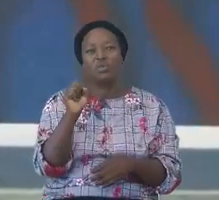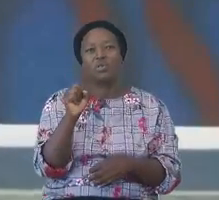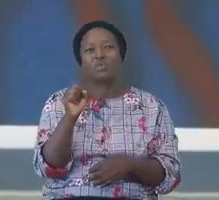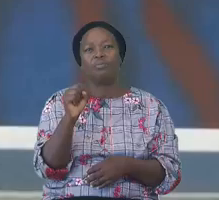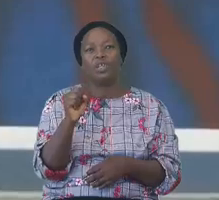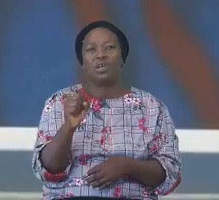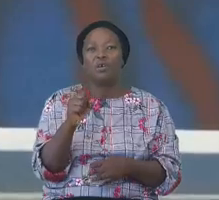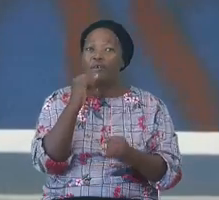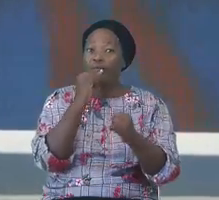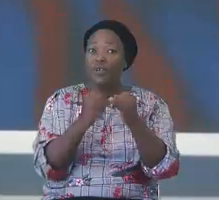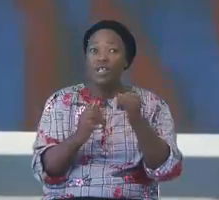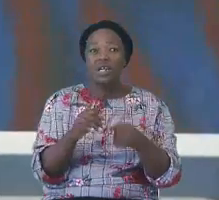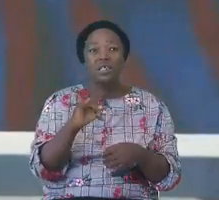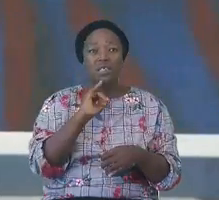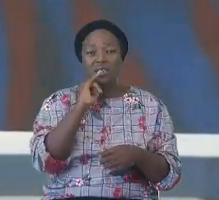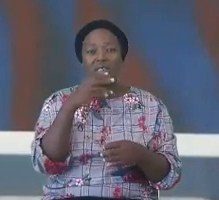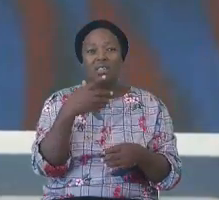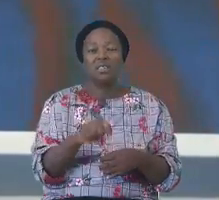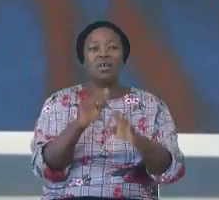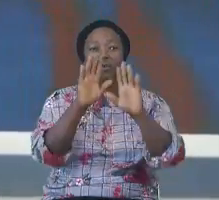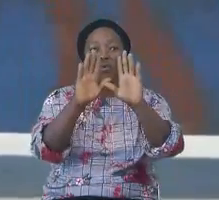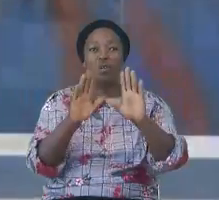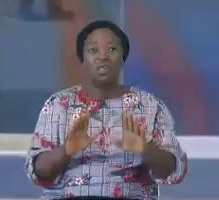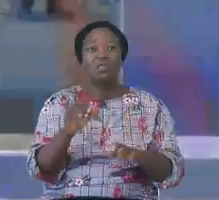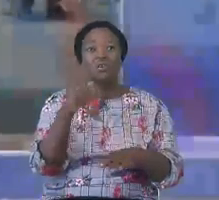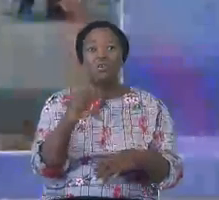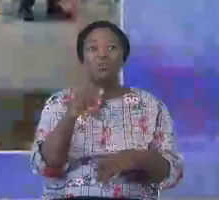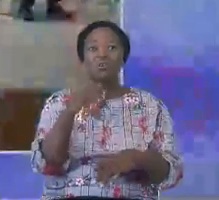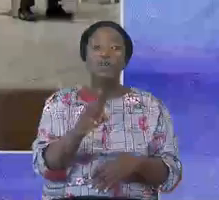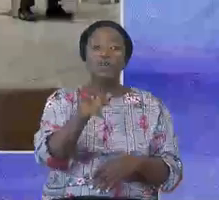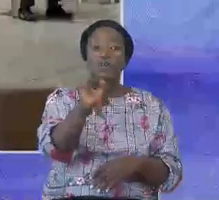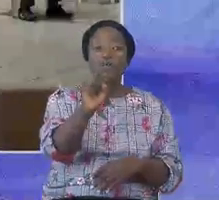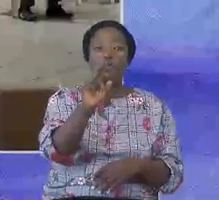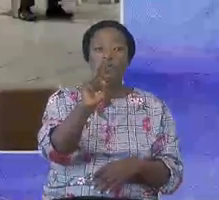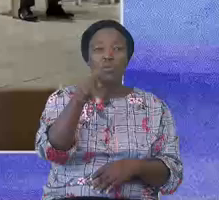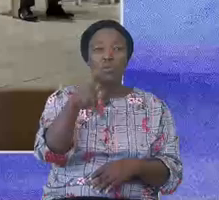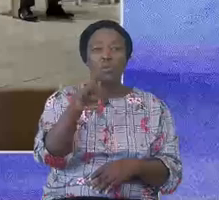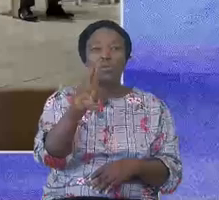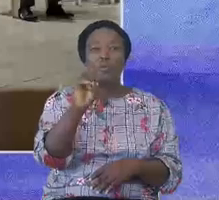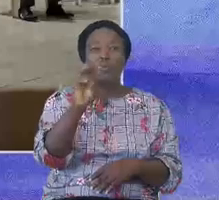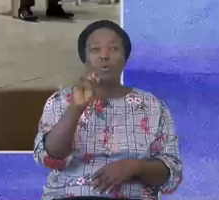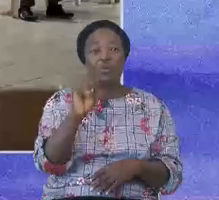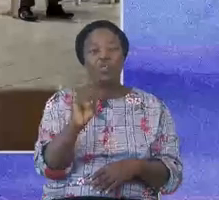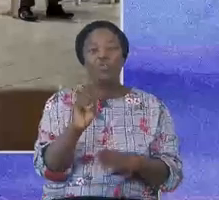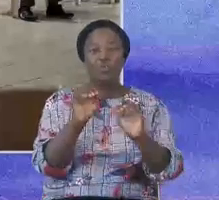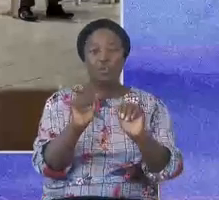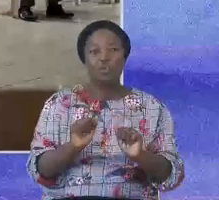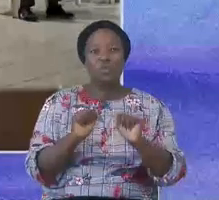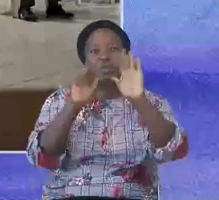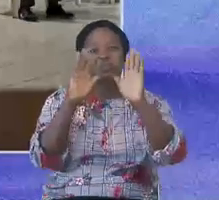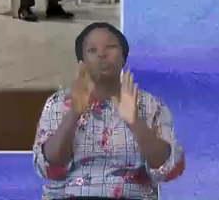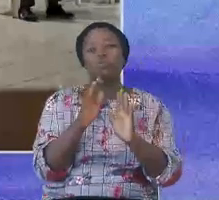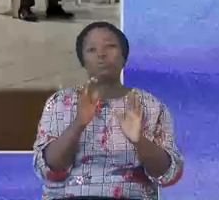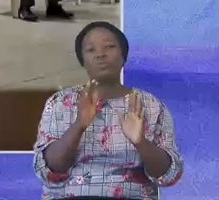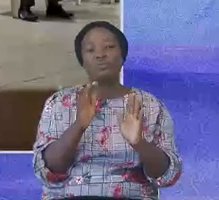les âmes chercheuses. Et finalement, la merveille de la soumission.